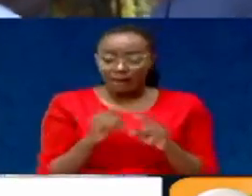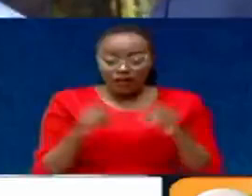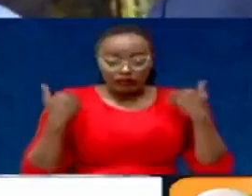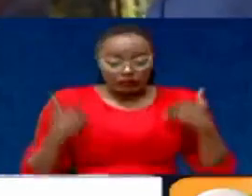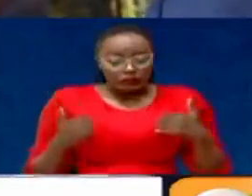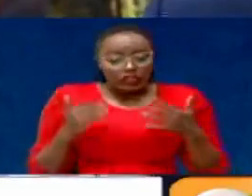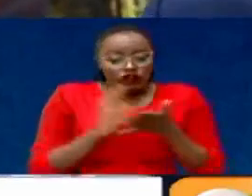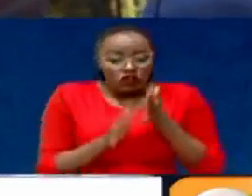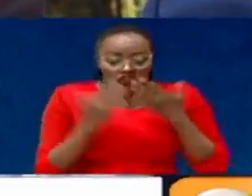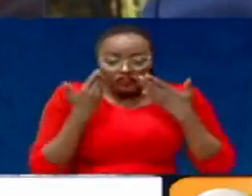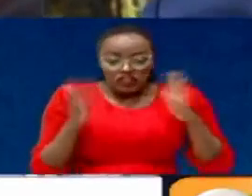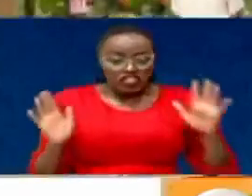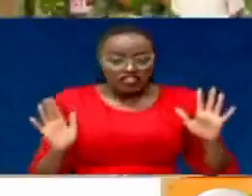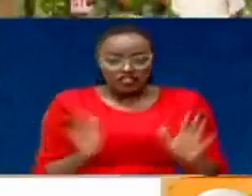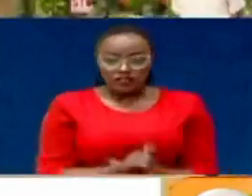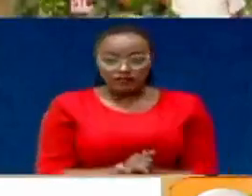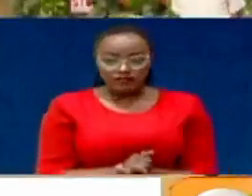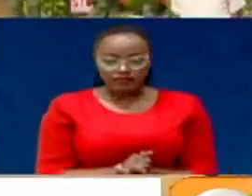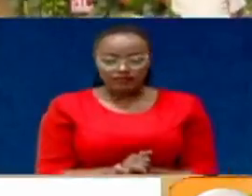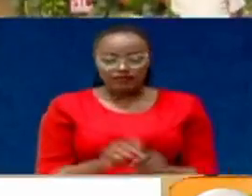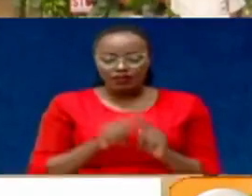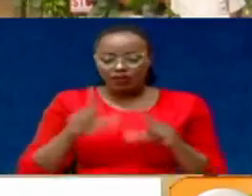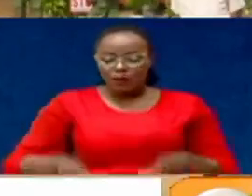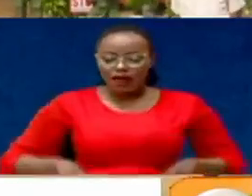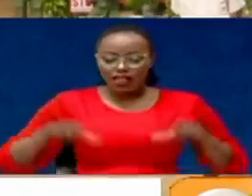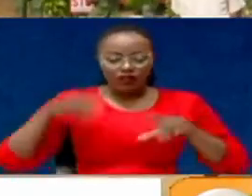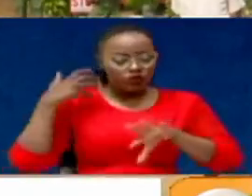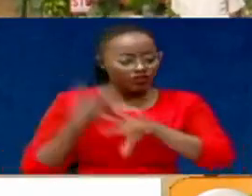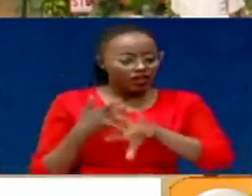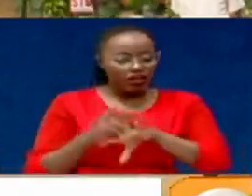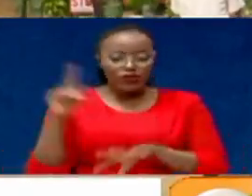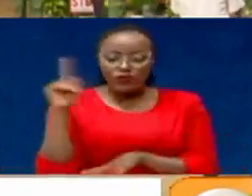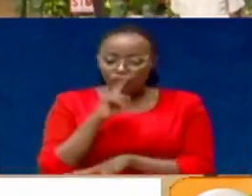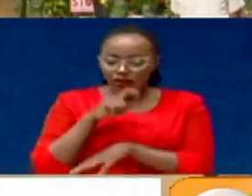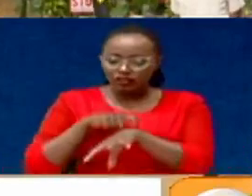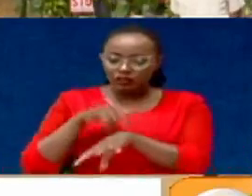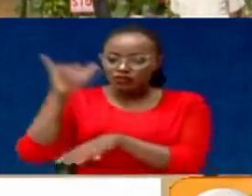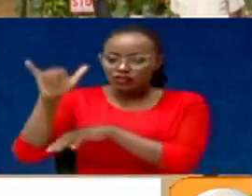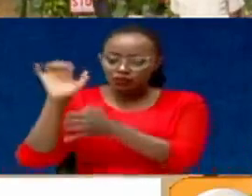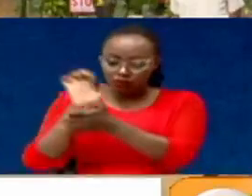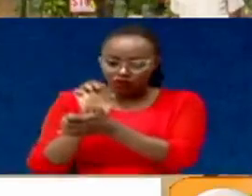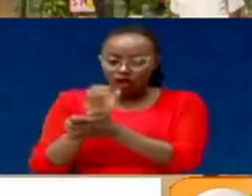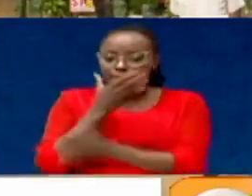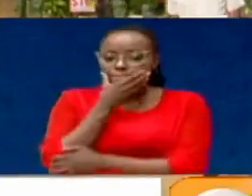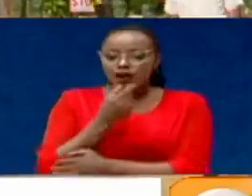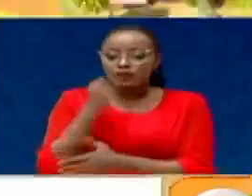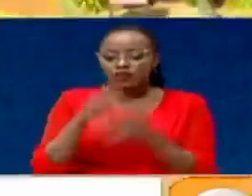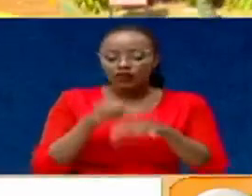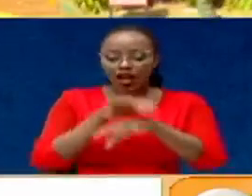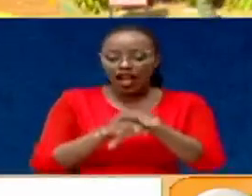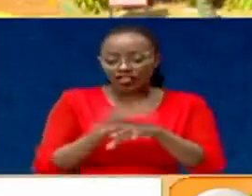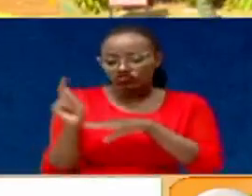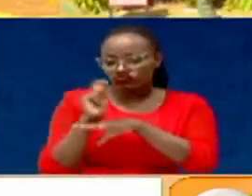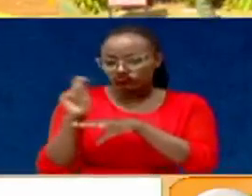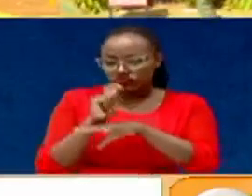lakini mimi nimeshamsamehea. Japo maisha yake yalikuwa magumu sana gerezani, Wambua anashikilia kuwa alipokea mafunzo